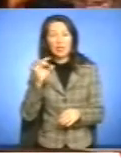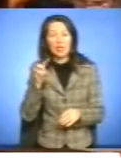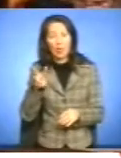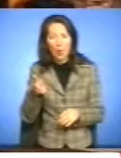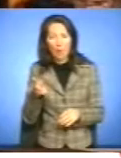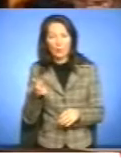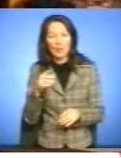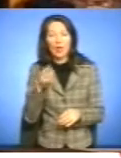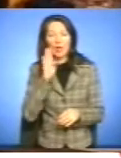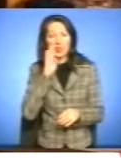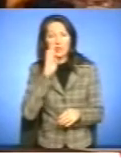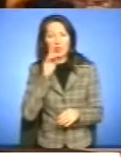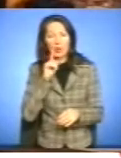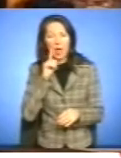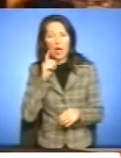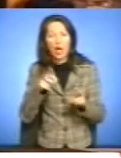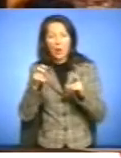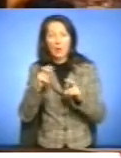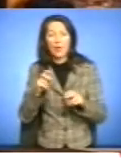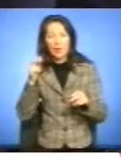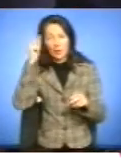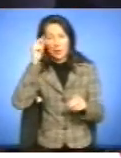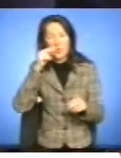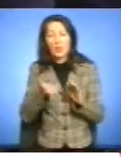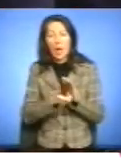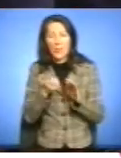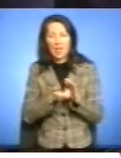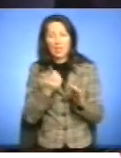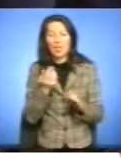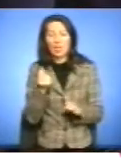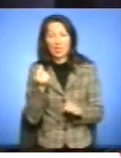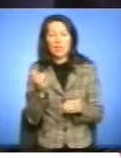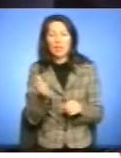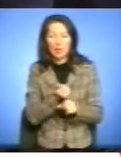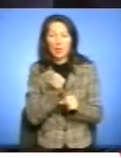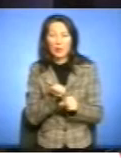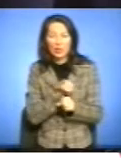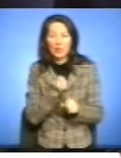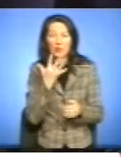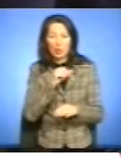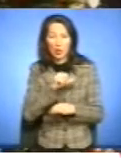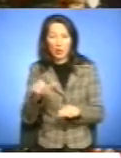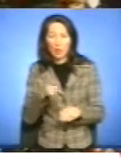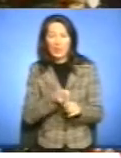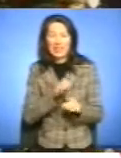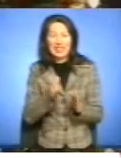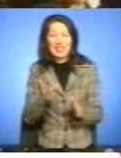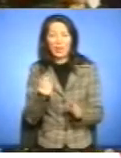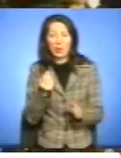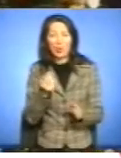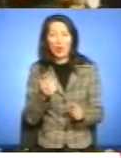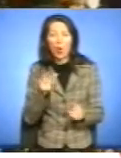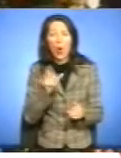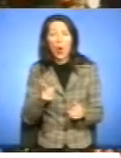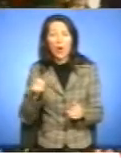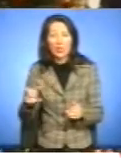Вона дослідила причини заробітчанства за кордоном. І це не лише гроші. У жителів Тернопільщини, Львівщини та Івано-Франківщини, крім